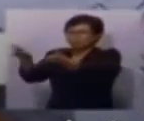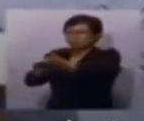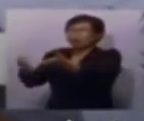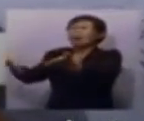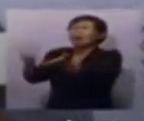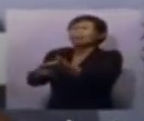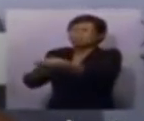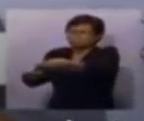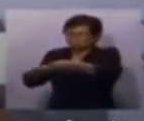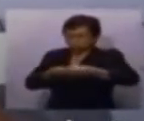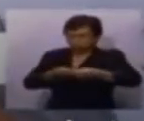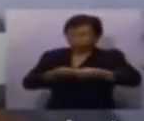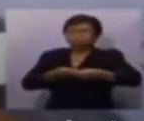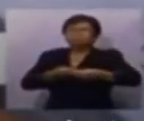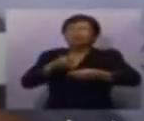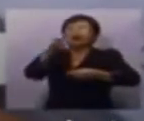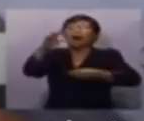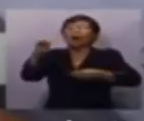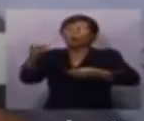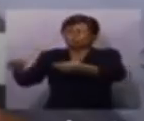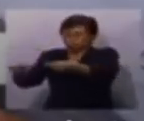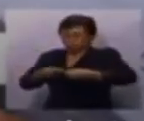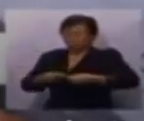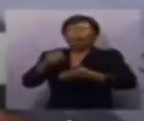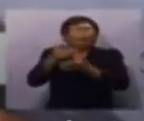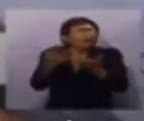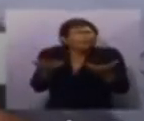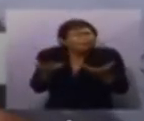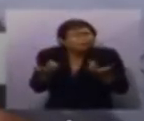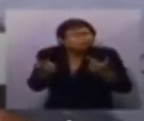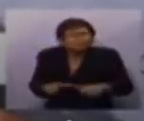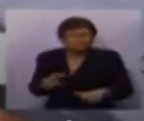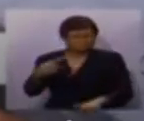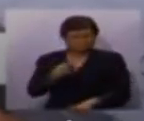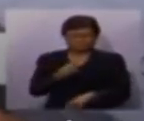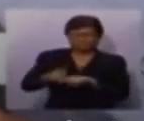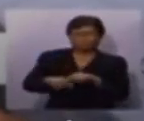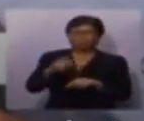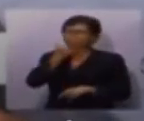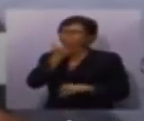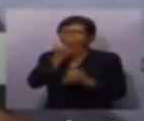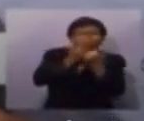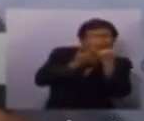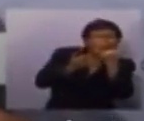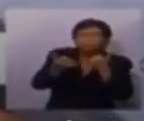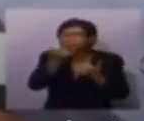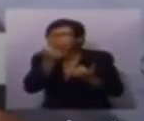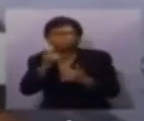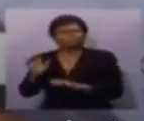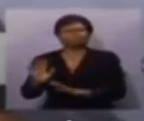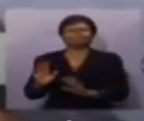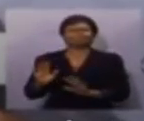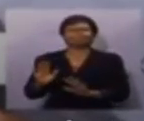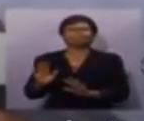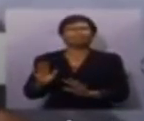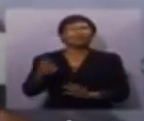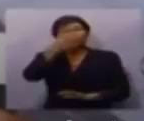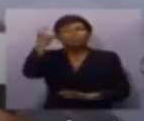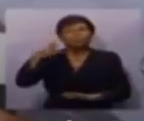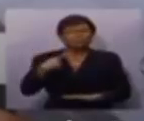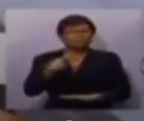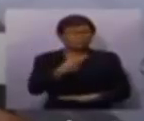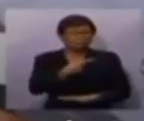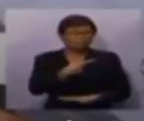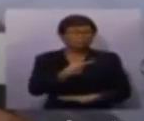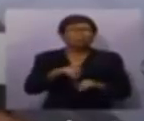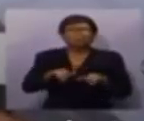RU bagaimana terjadi sedemikian. Kita tak boleh nak salahkan sesiapa kerana kita sendiri